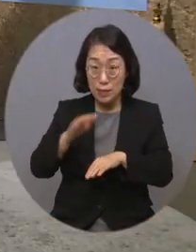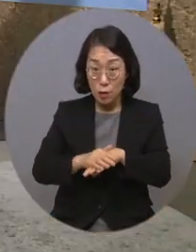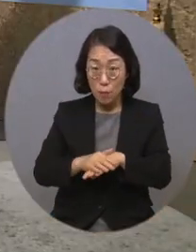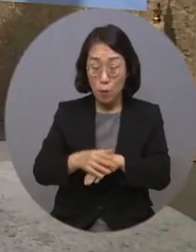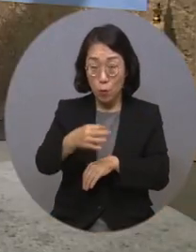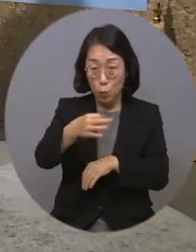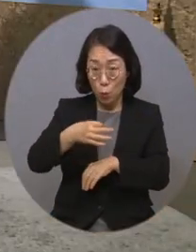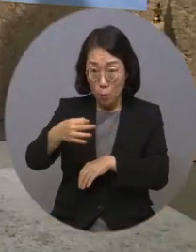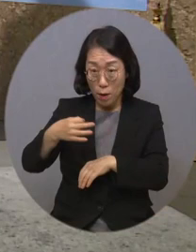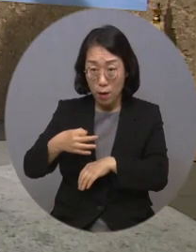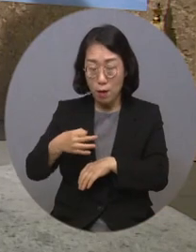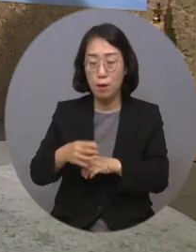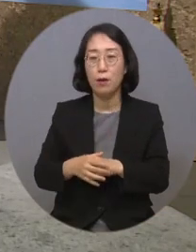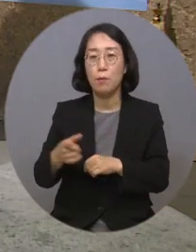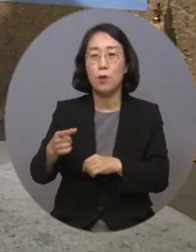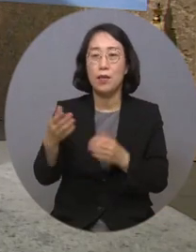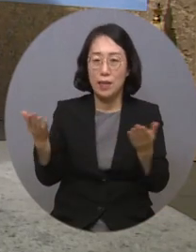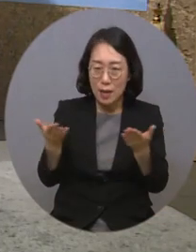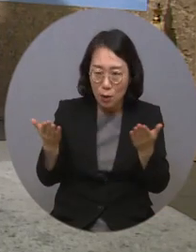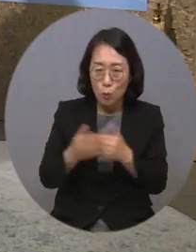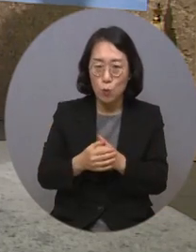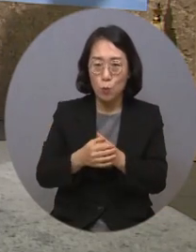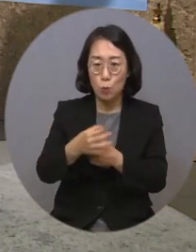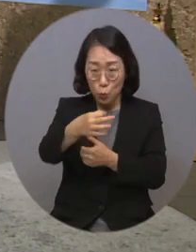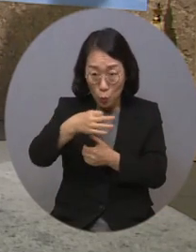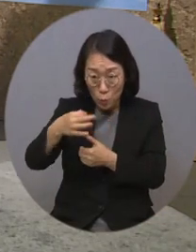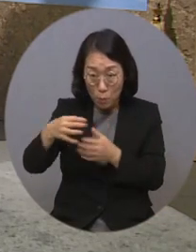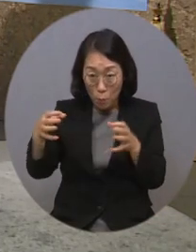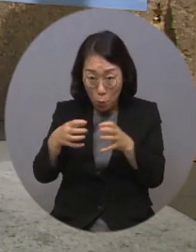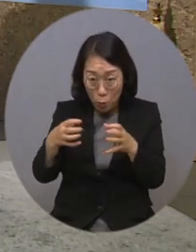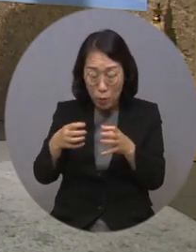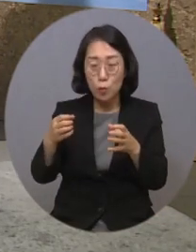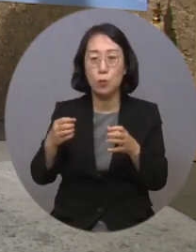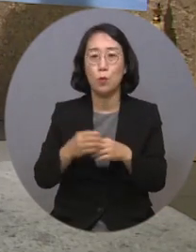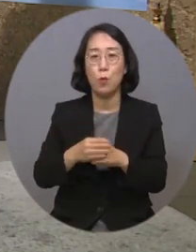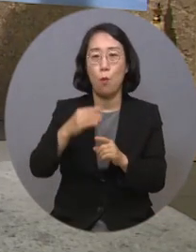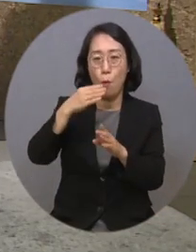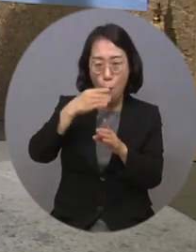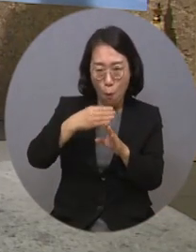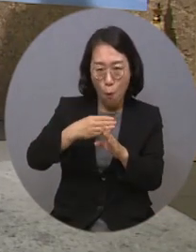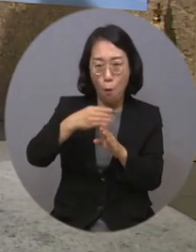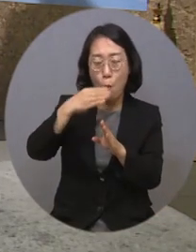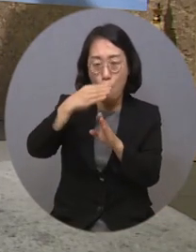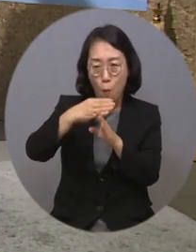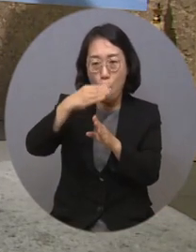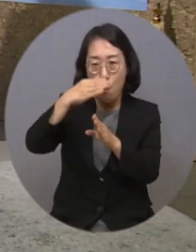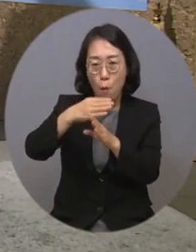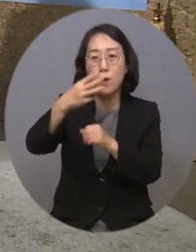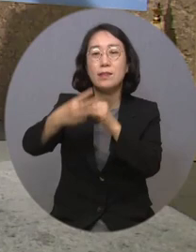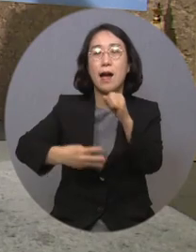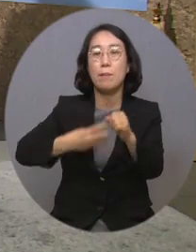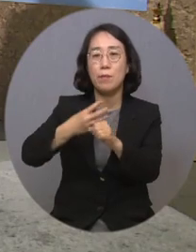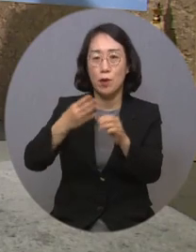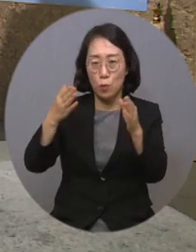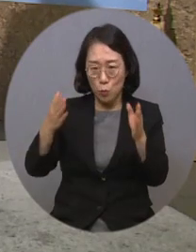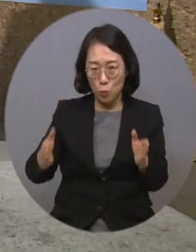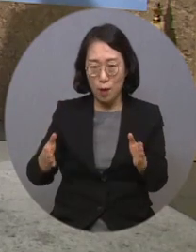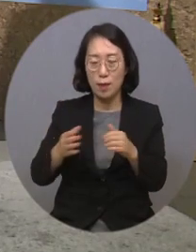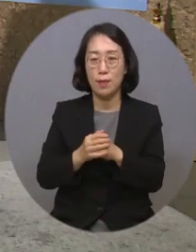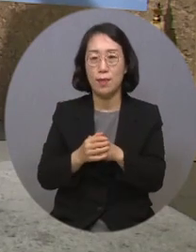후원금 모아지면 그 돈으로 일하고 또 조금 모아지면 그 돈으로 일하고 그래서 시설을 짓는데 3년간을 제가 공사를